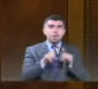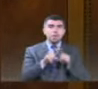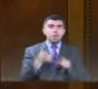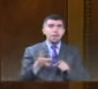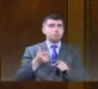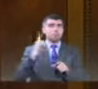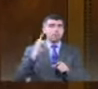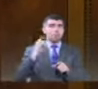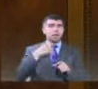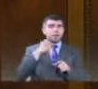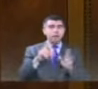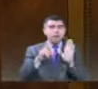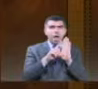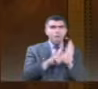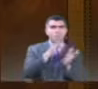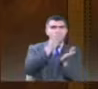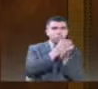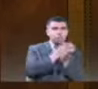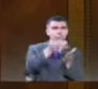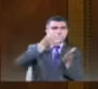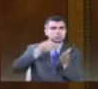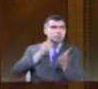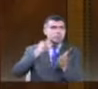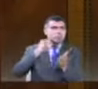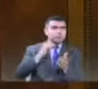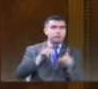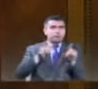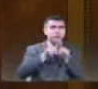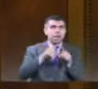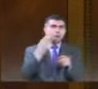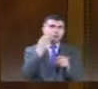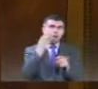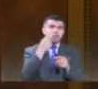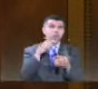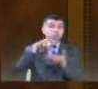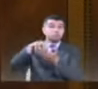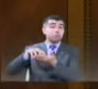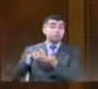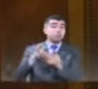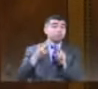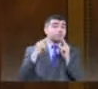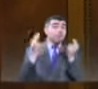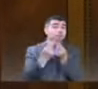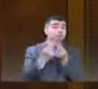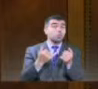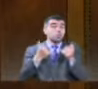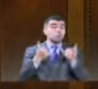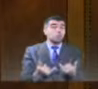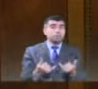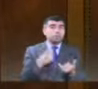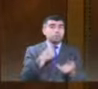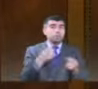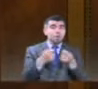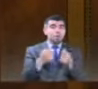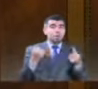كانت تتشدق بحقوق الانسان والتقدميه والاشتراكيه وغيرها من الكلمات، والبعثية وغيرها، ها هي اليوم شدر مدر،